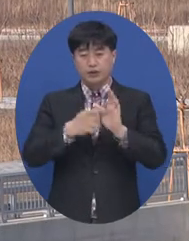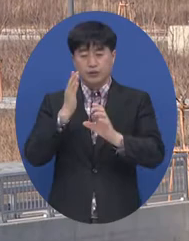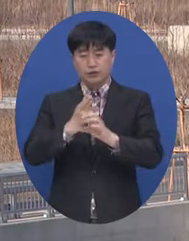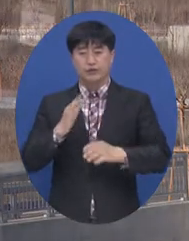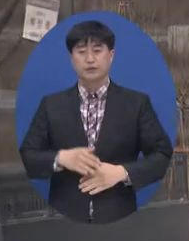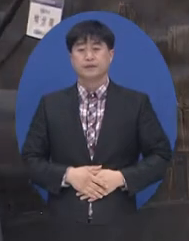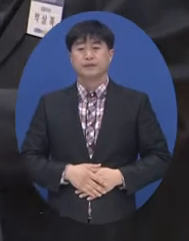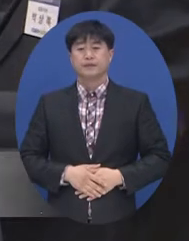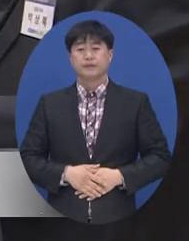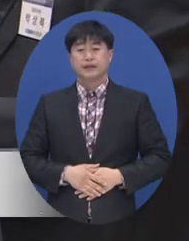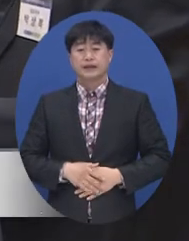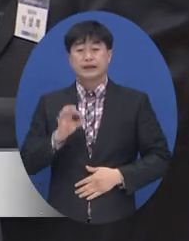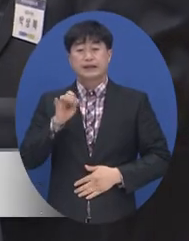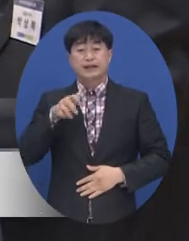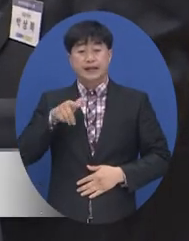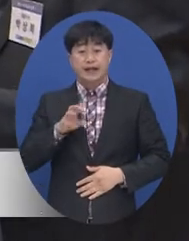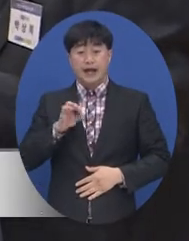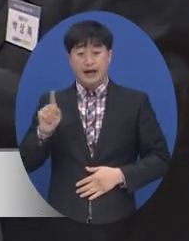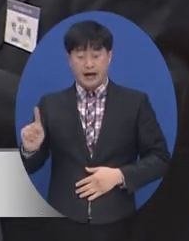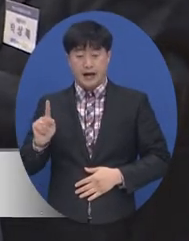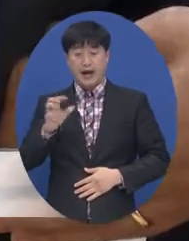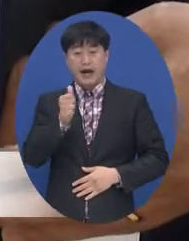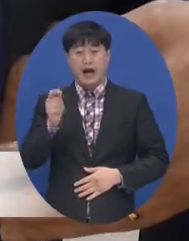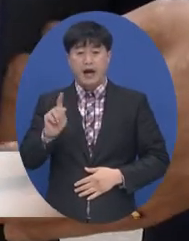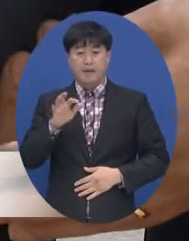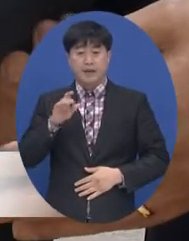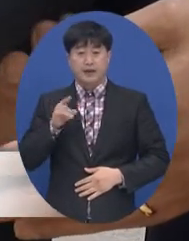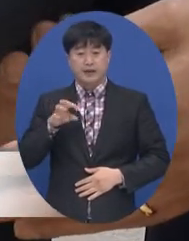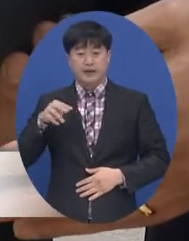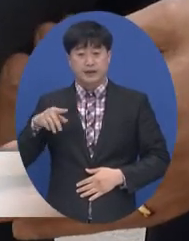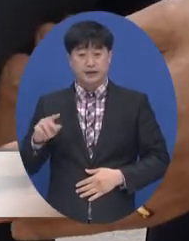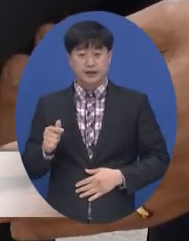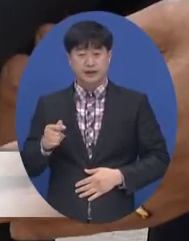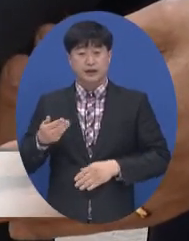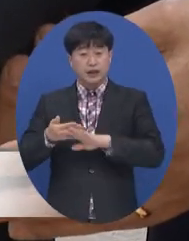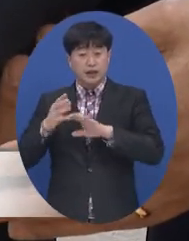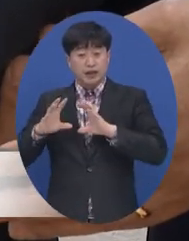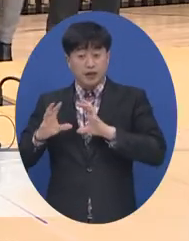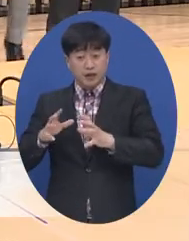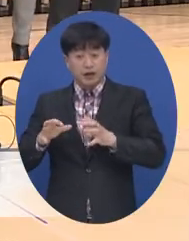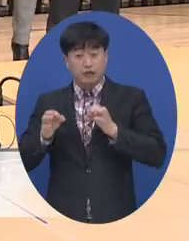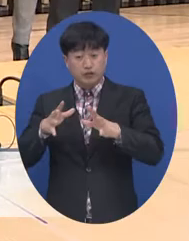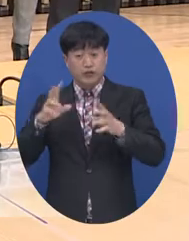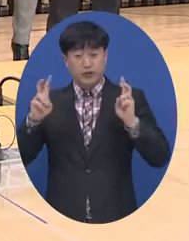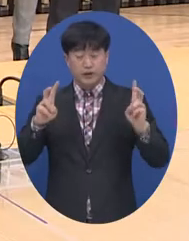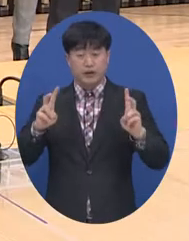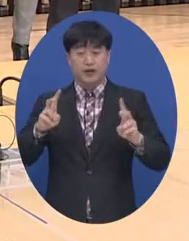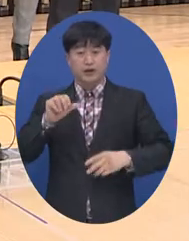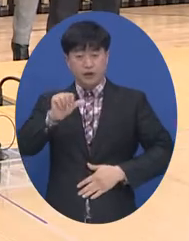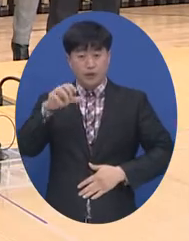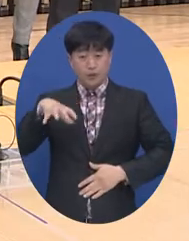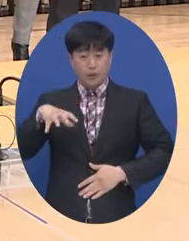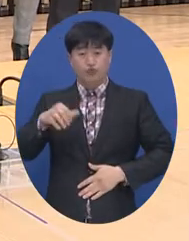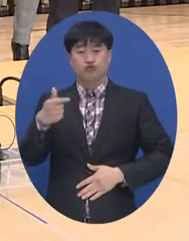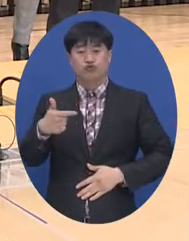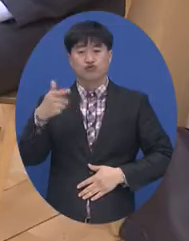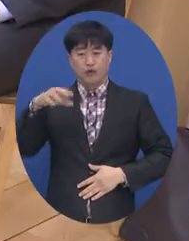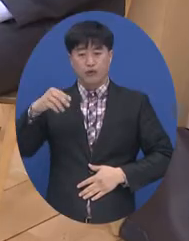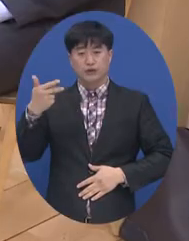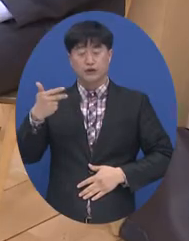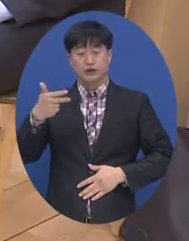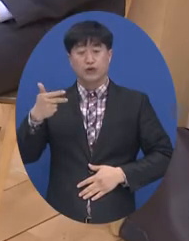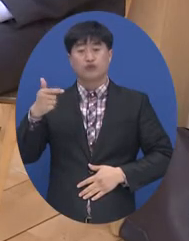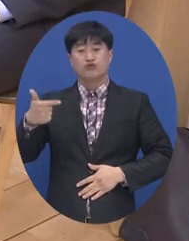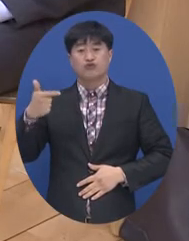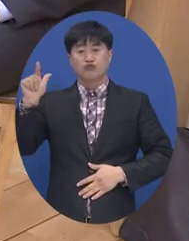드러났습니다. 이케아 코리아, 하베스트 홀딩스 등 외투 기업 5개사가 총 6억